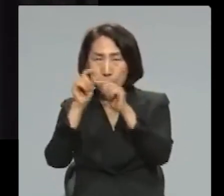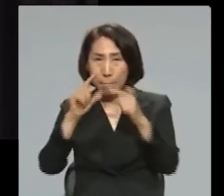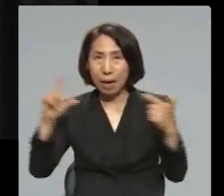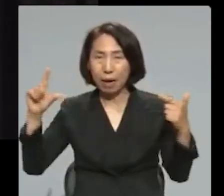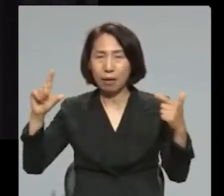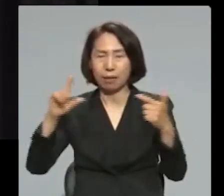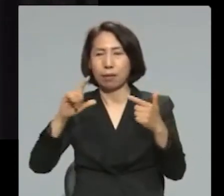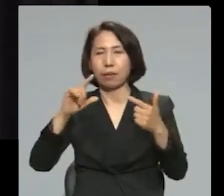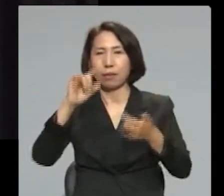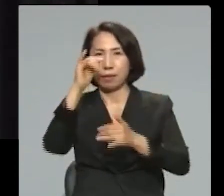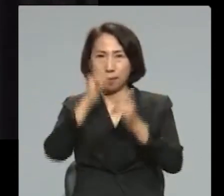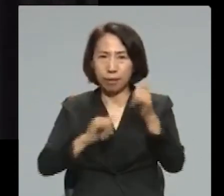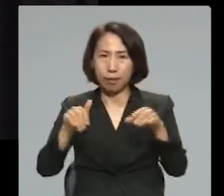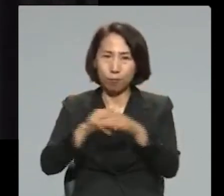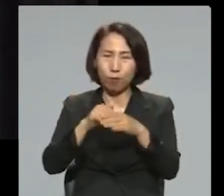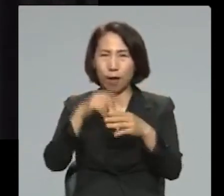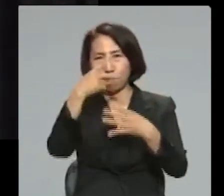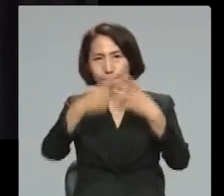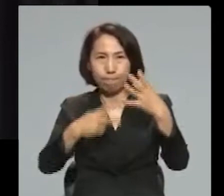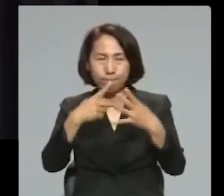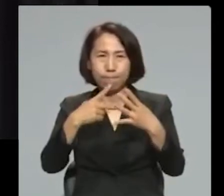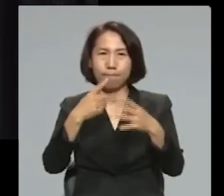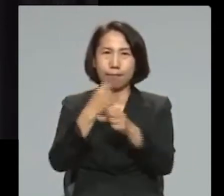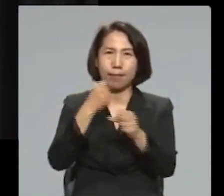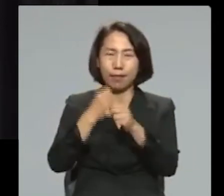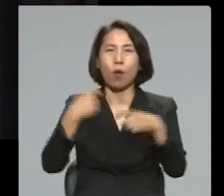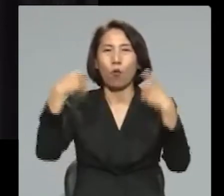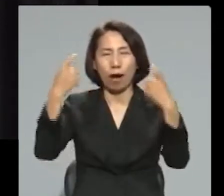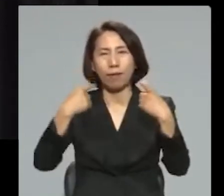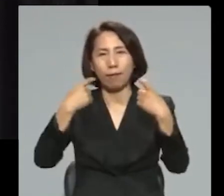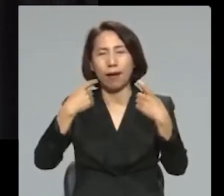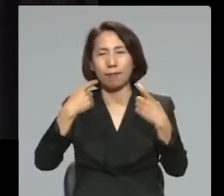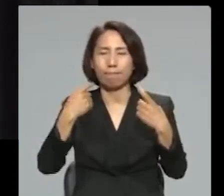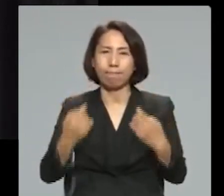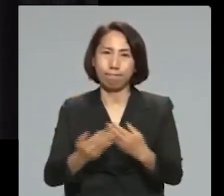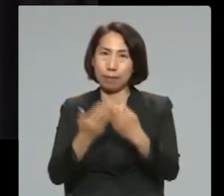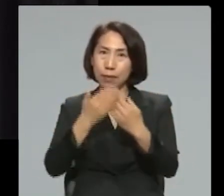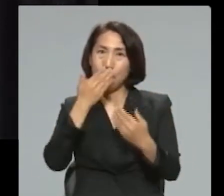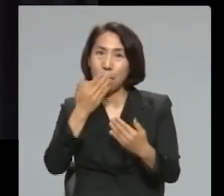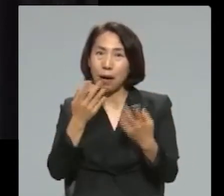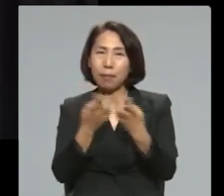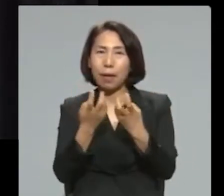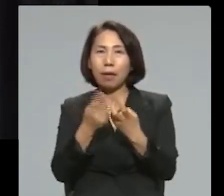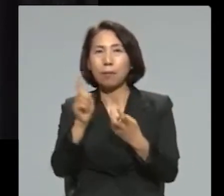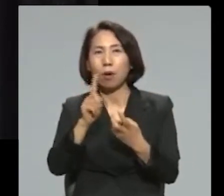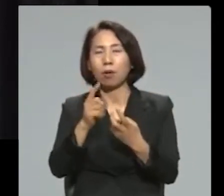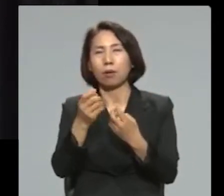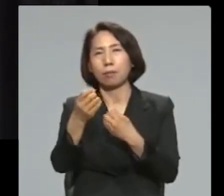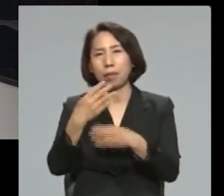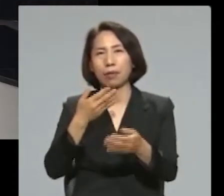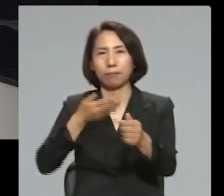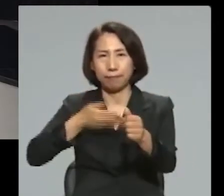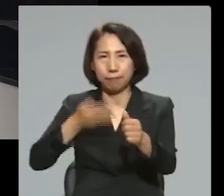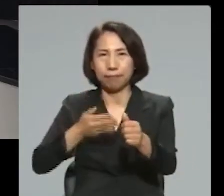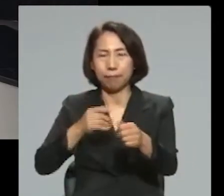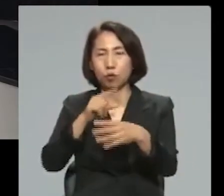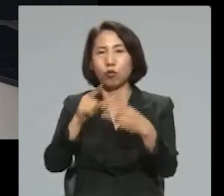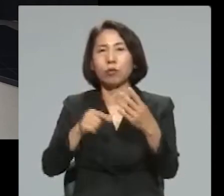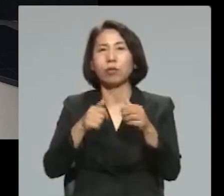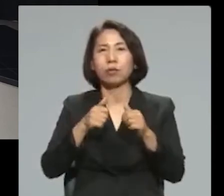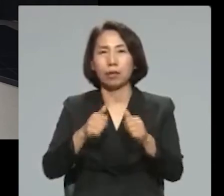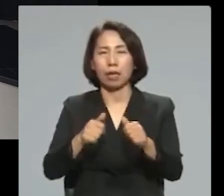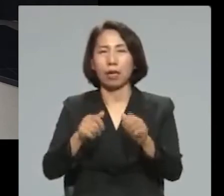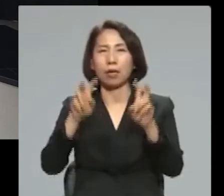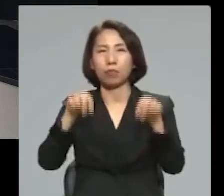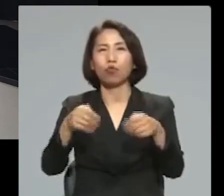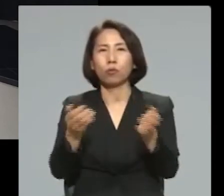문화 콘텐츠를 개발해서 관광 산업을 육성할 방안은 무엇인지 말씀해 주시기 바랍니다. 발언 순서에 따라서 무소속 임국광